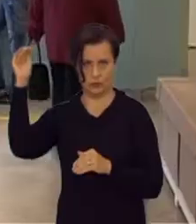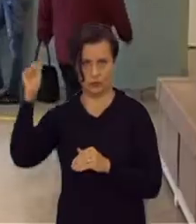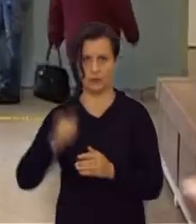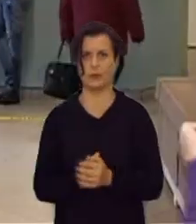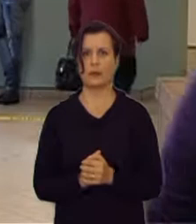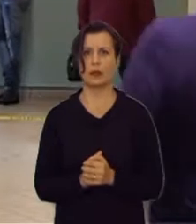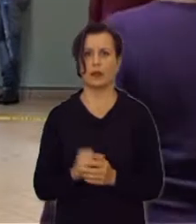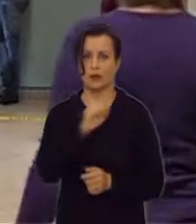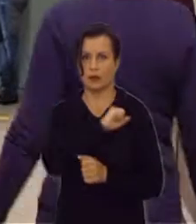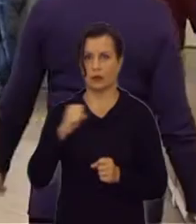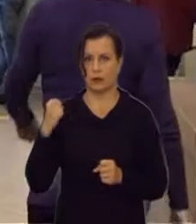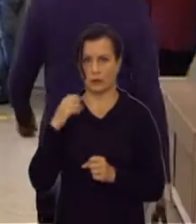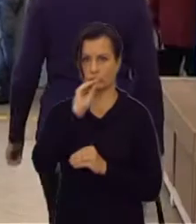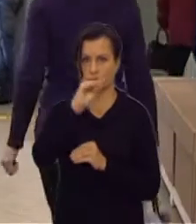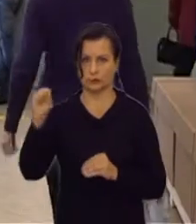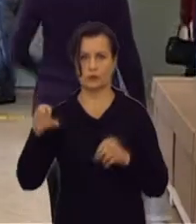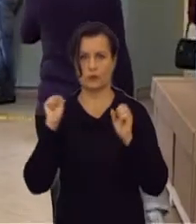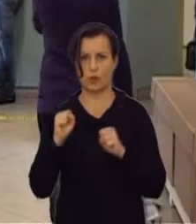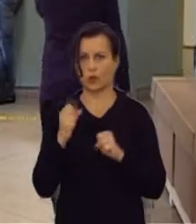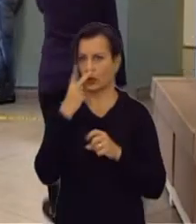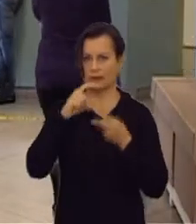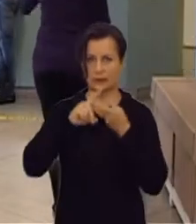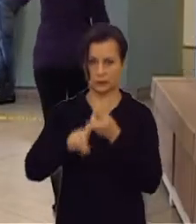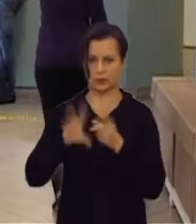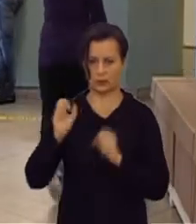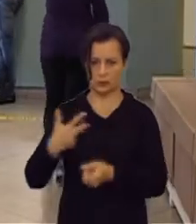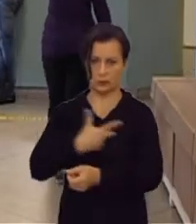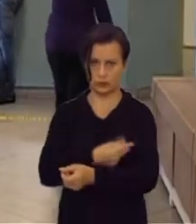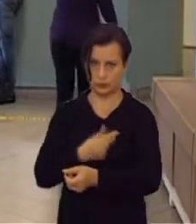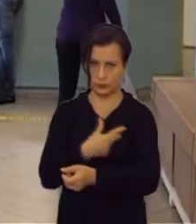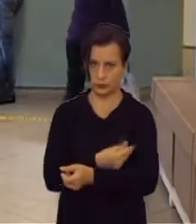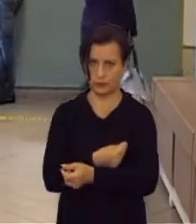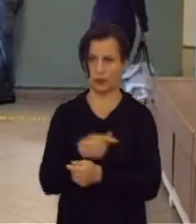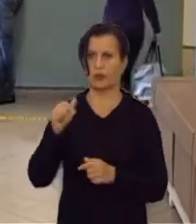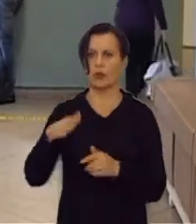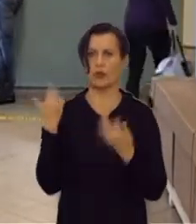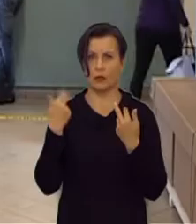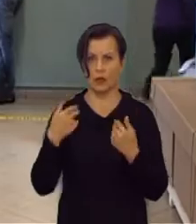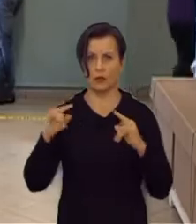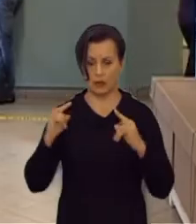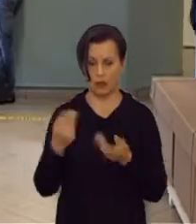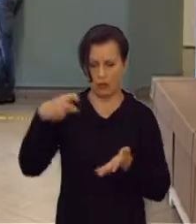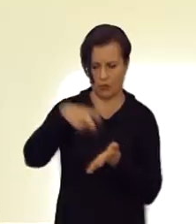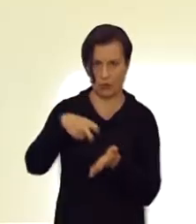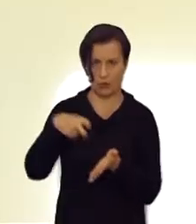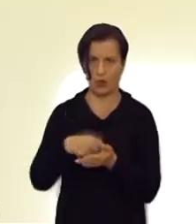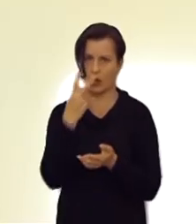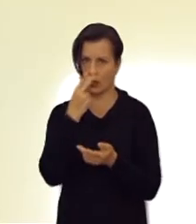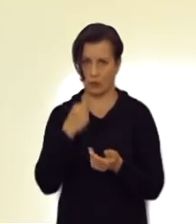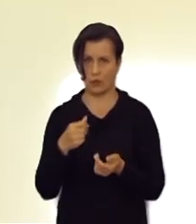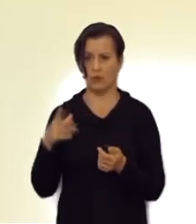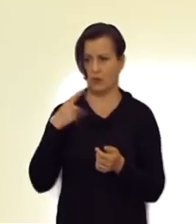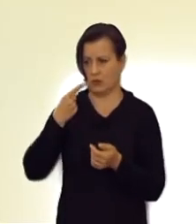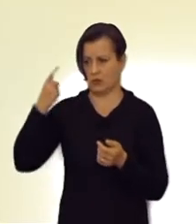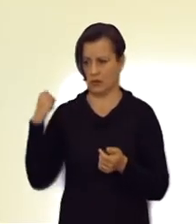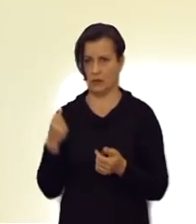suaugusių. Medikai primena, kad jau galima pasiskiepyti ir nuo sezoninio gripo. Registruojami net ir pirmieji gripo atvejai. Jau praeitą savaitę